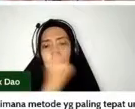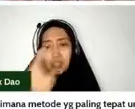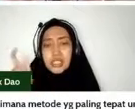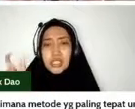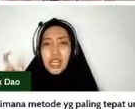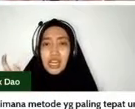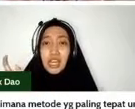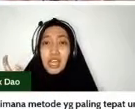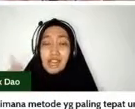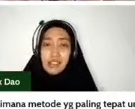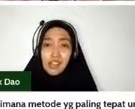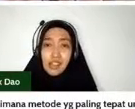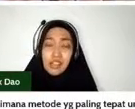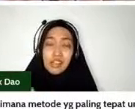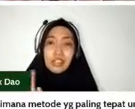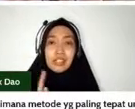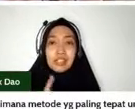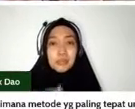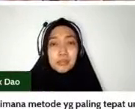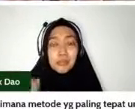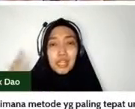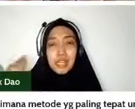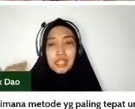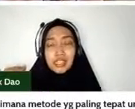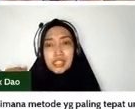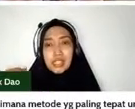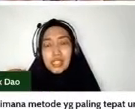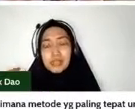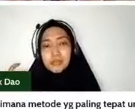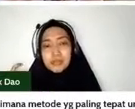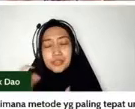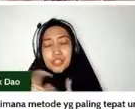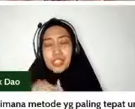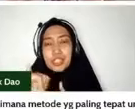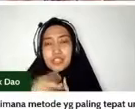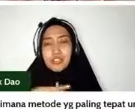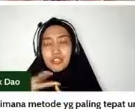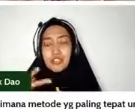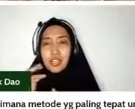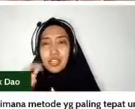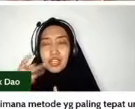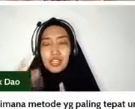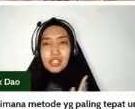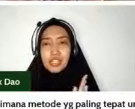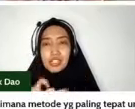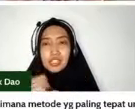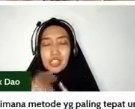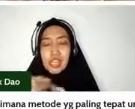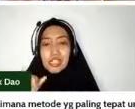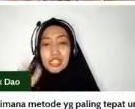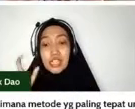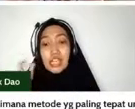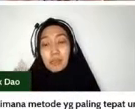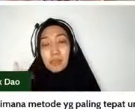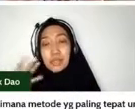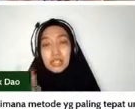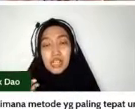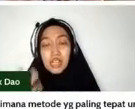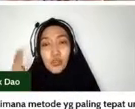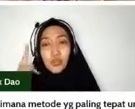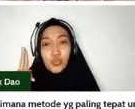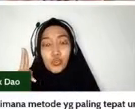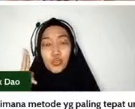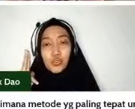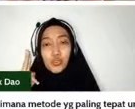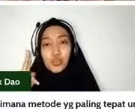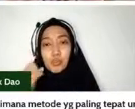masing-masing, tapi ya seperti tadi diferensiasi mungkin merupakan salah satu cara yang bisa kita gunakan gitu. Gimana caranya kita itu mungkin ada beberapa